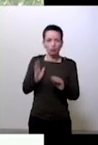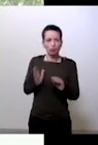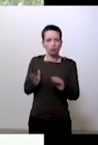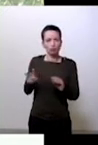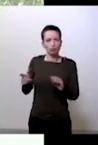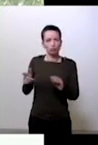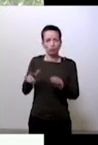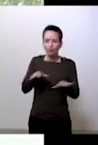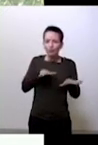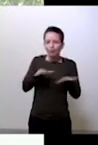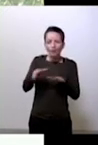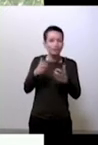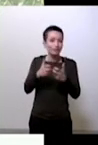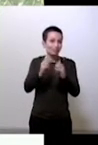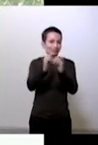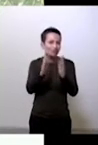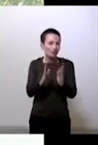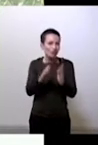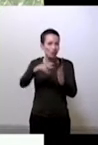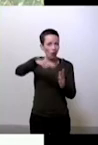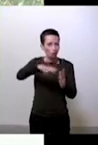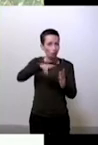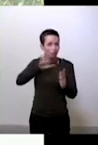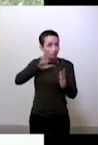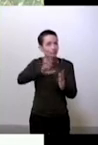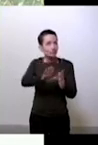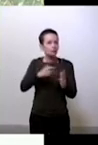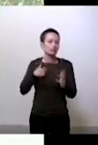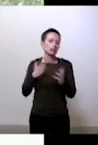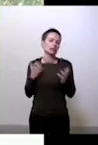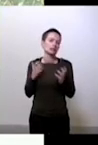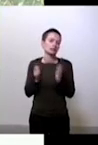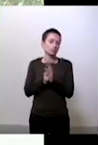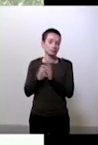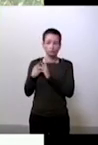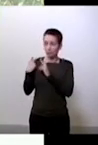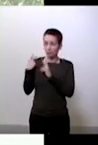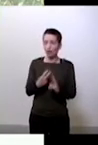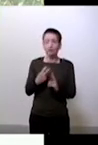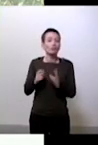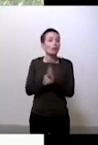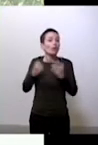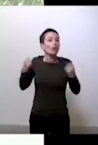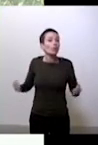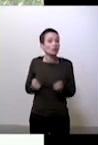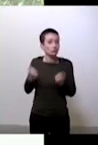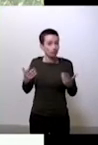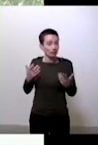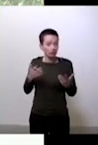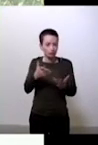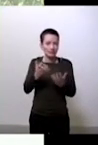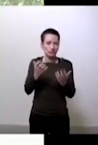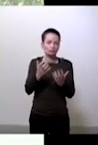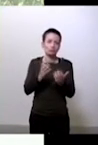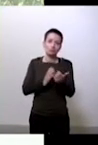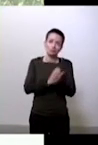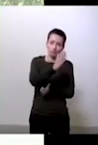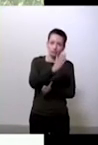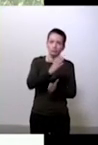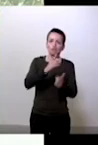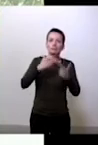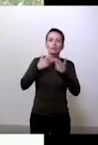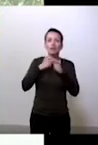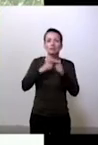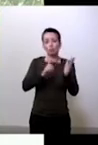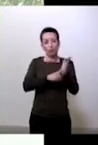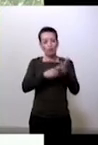d'où cette maison du logement qu'on avait souhaité dès notre campagne municipale, avec un axe premier qui est bien sûr l'accès au droit.